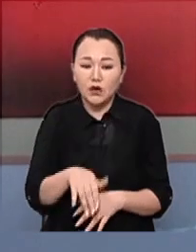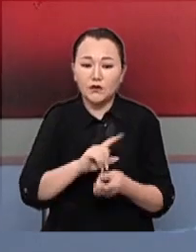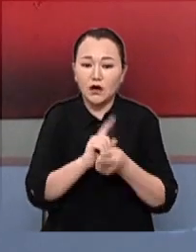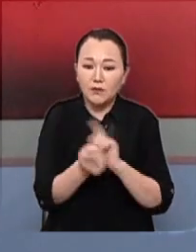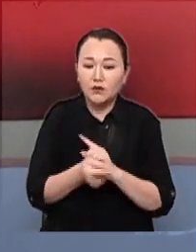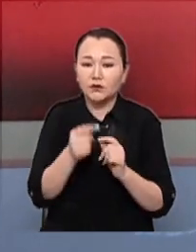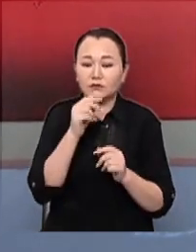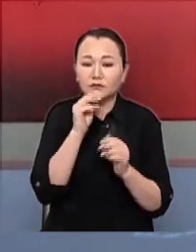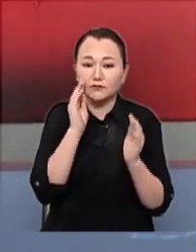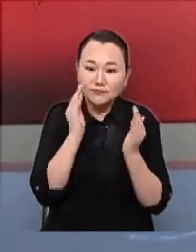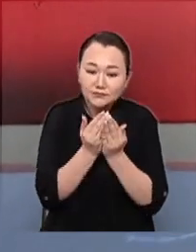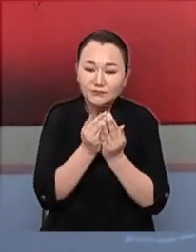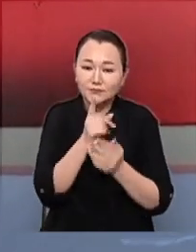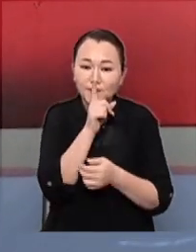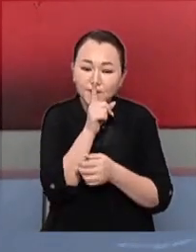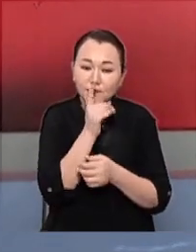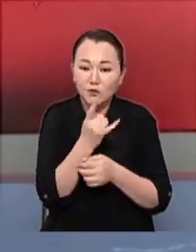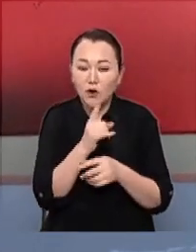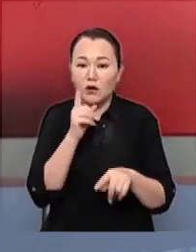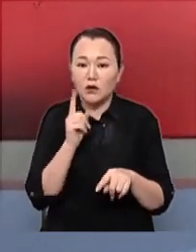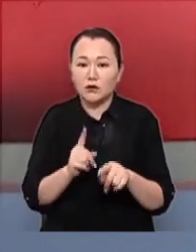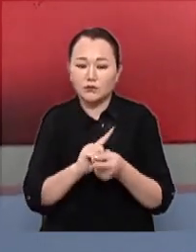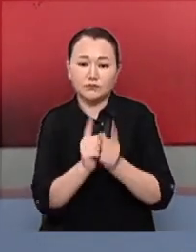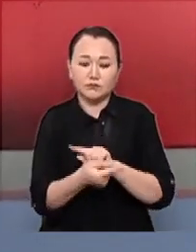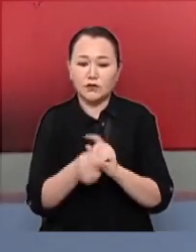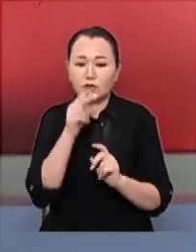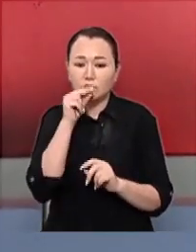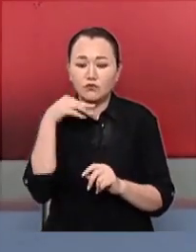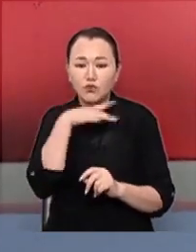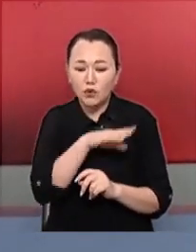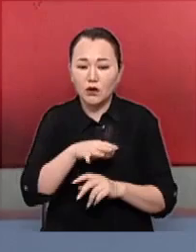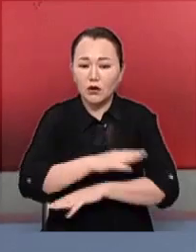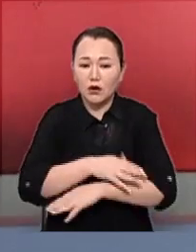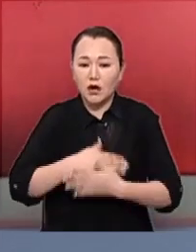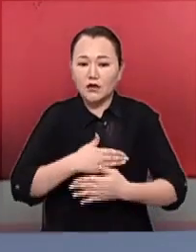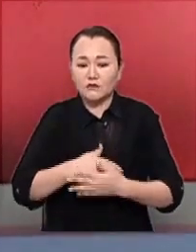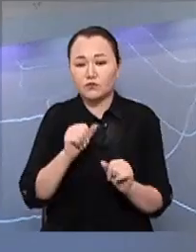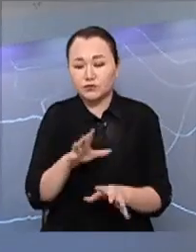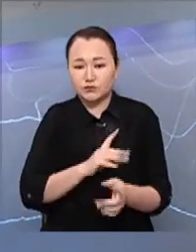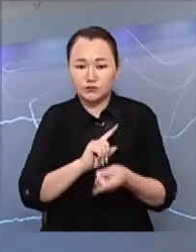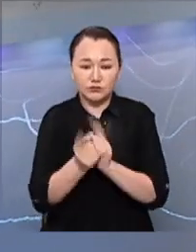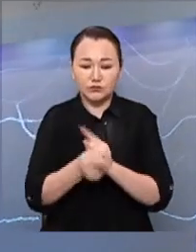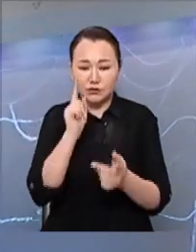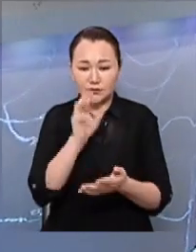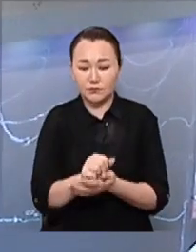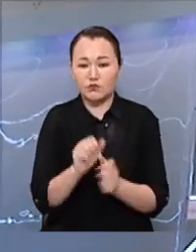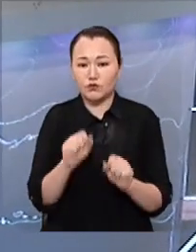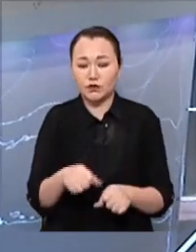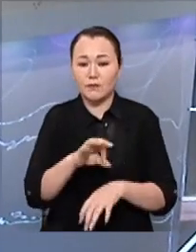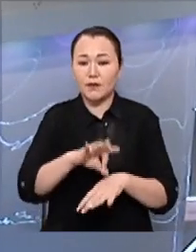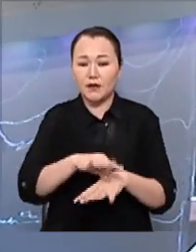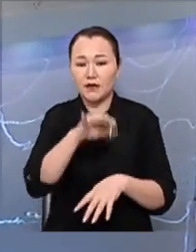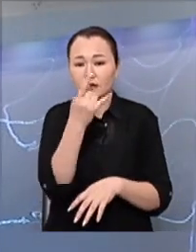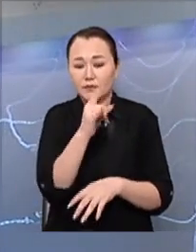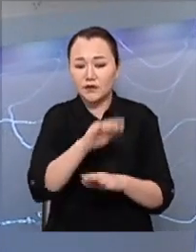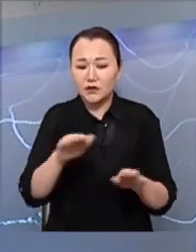бала жаңағы көп сөйлеп, сондай қозғалысы активне болып кетуі мүмкін. Науқас балалар қандай әрекеттерге